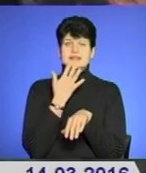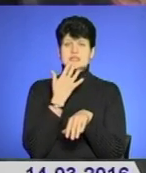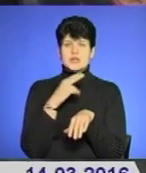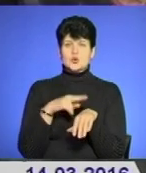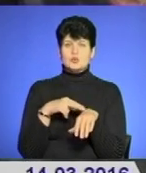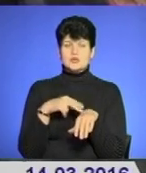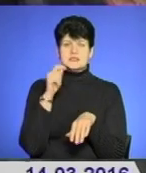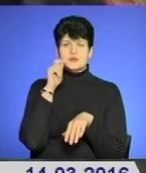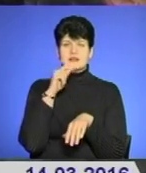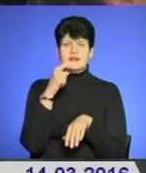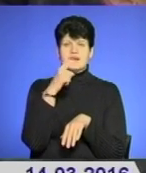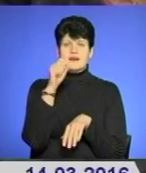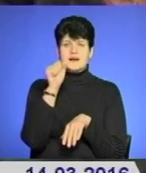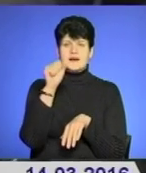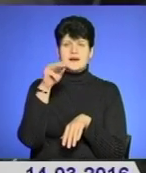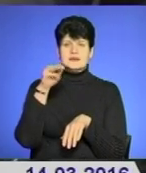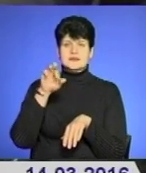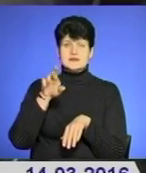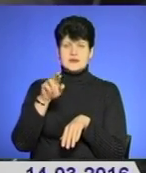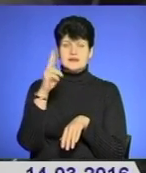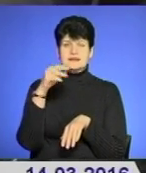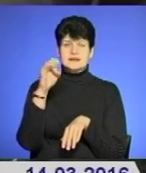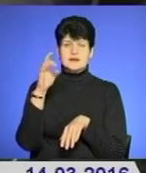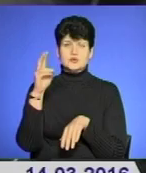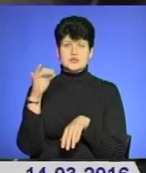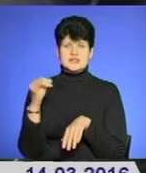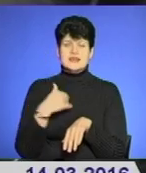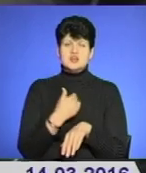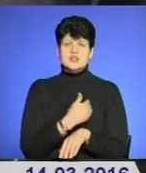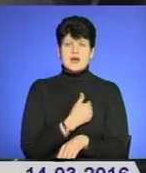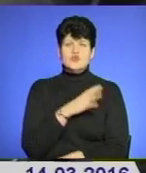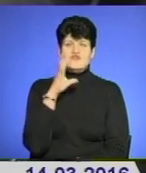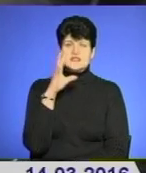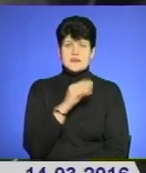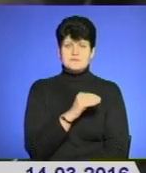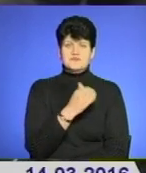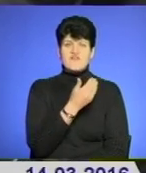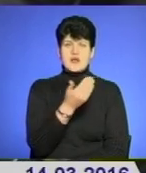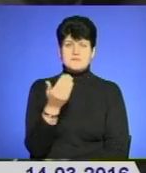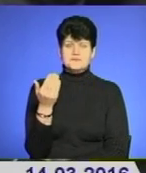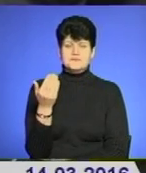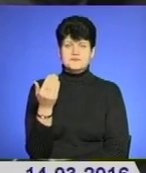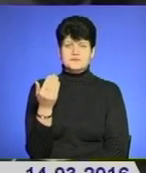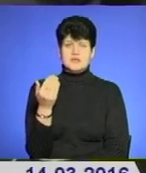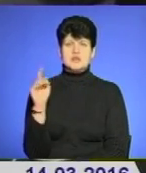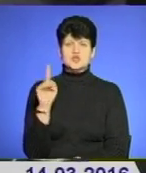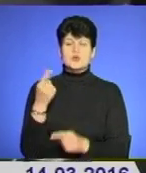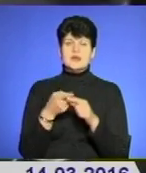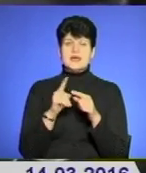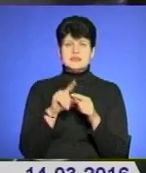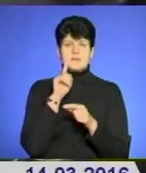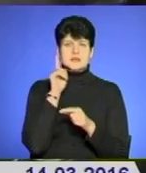поліції України Хатія Деканоїдзе. Я желаю всім вам, щоб ці